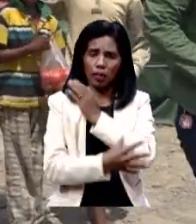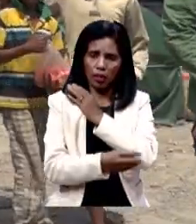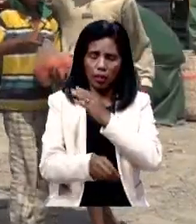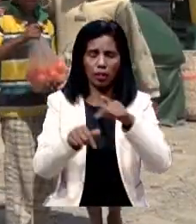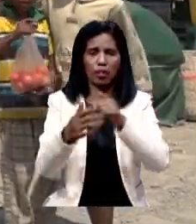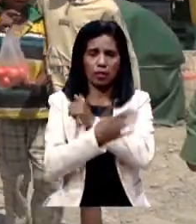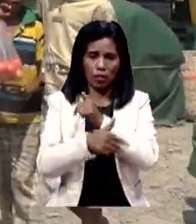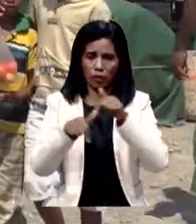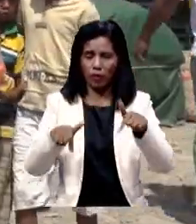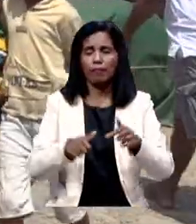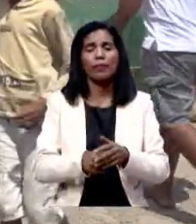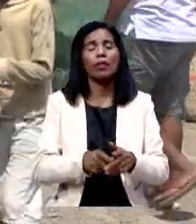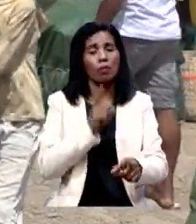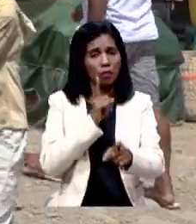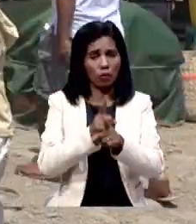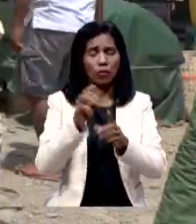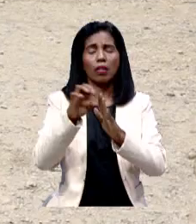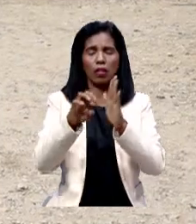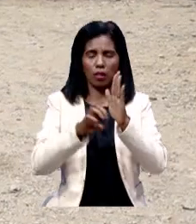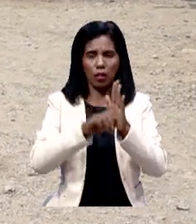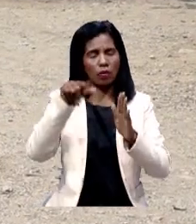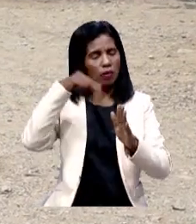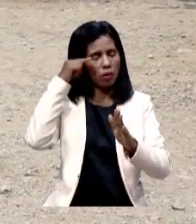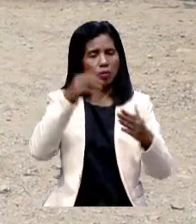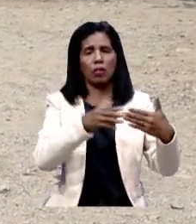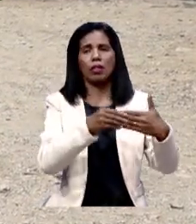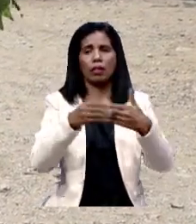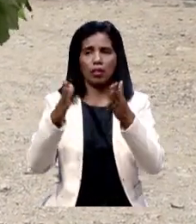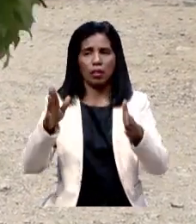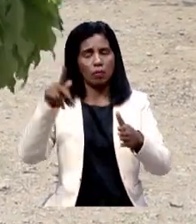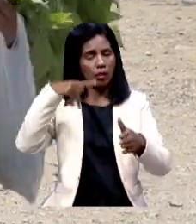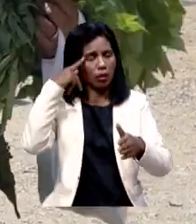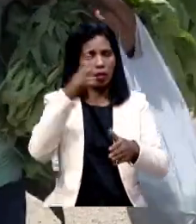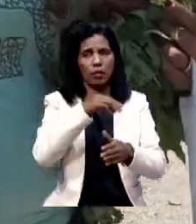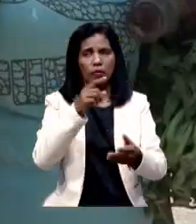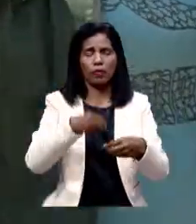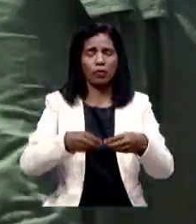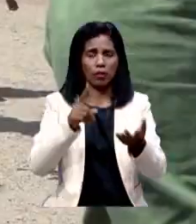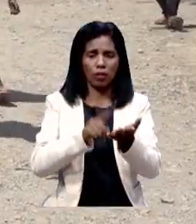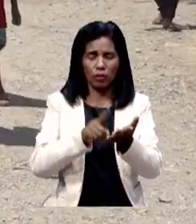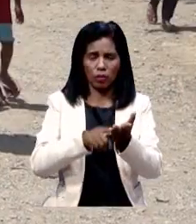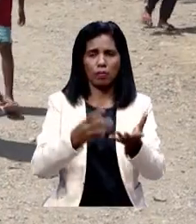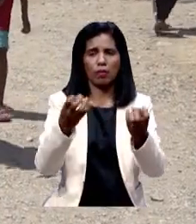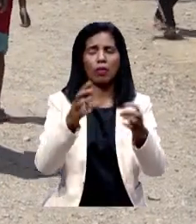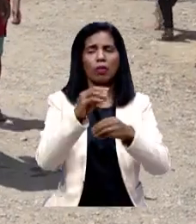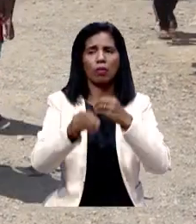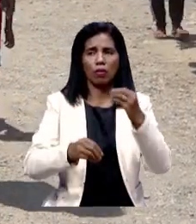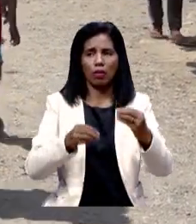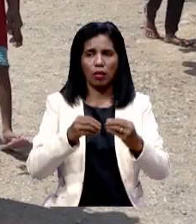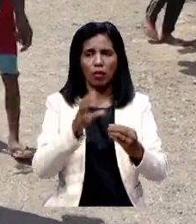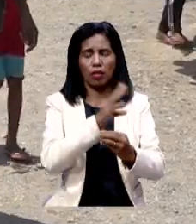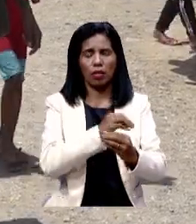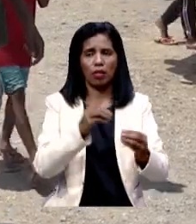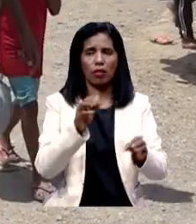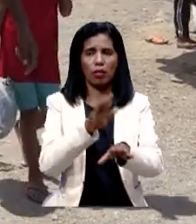hatete tirolos estado, governo no líder político sira hotu cria una discussão oin kona ba inflação nebe